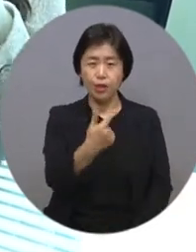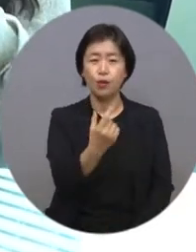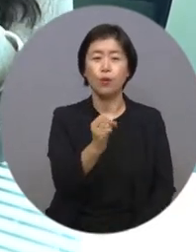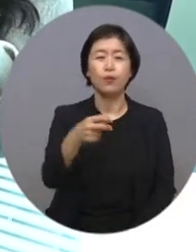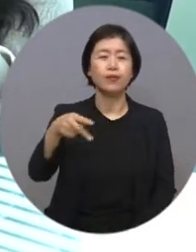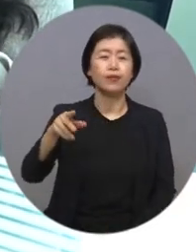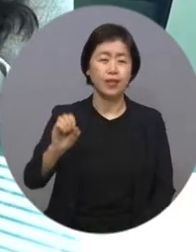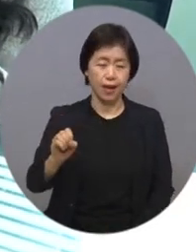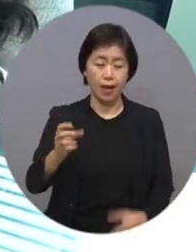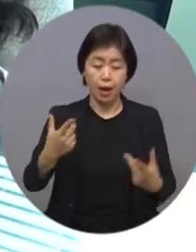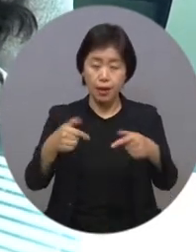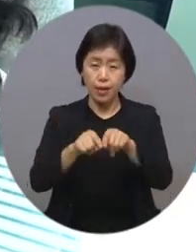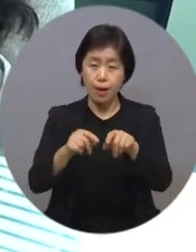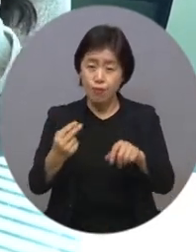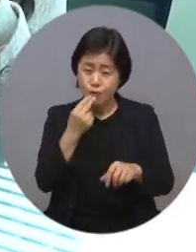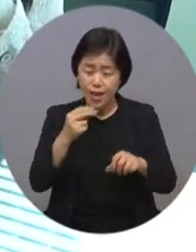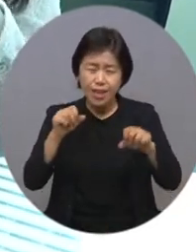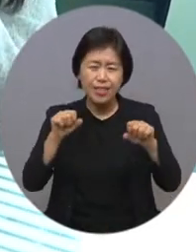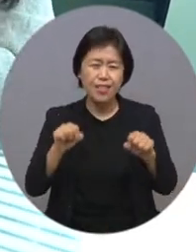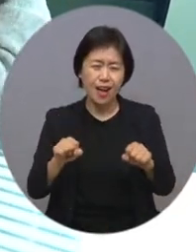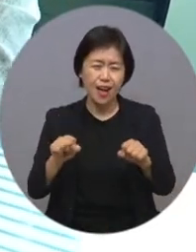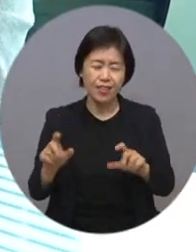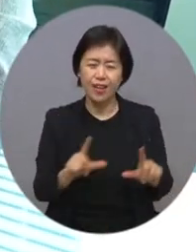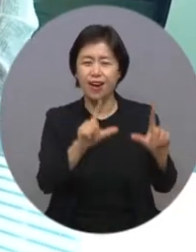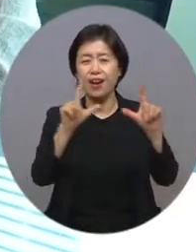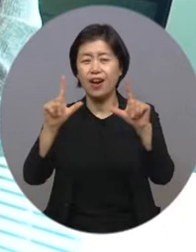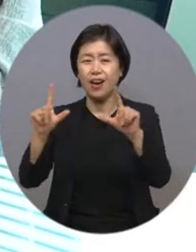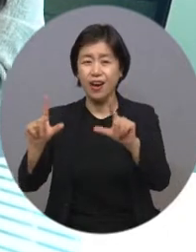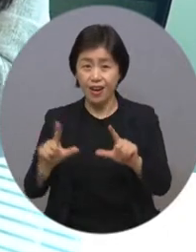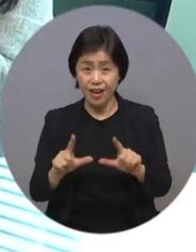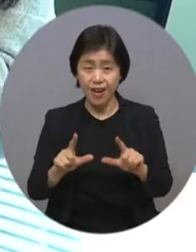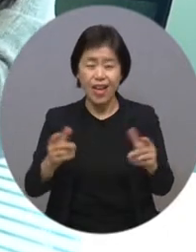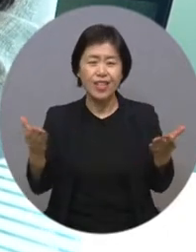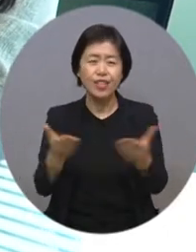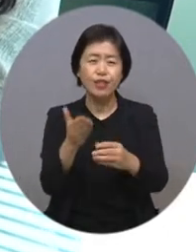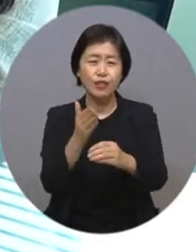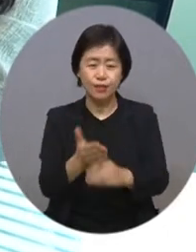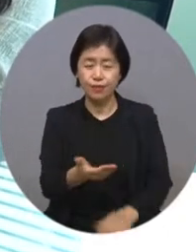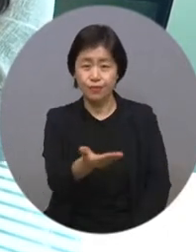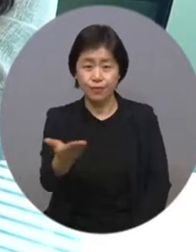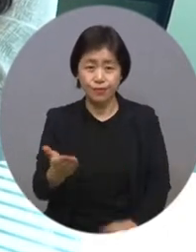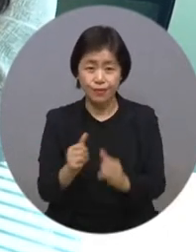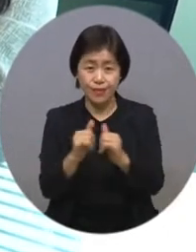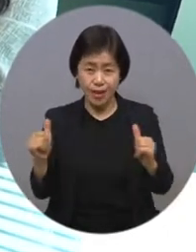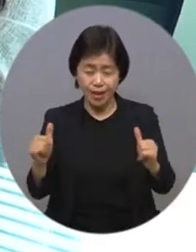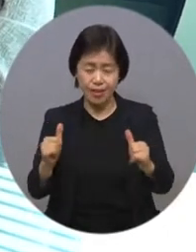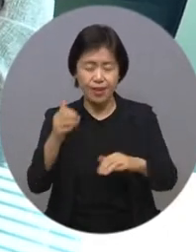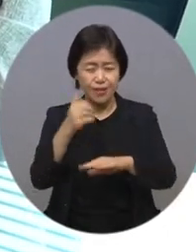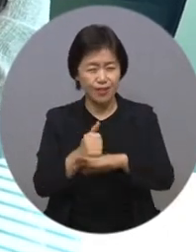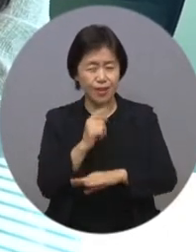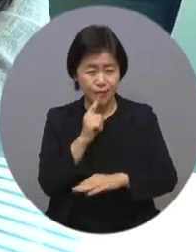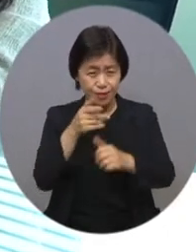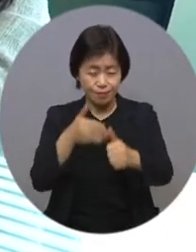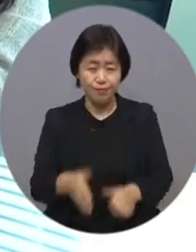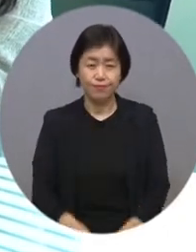지금 열심히 일하고 계시더라고요. 예. 저희 사원분들에게 마지막으로 인사 한번 부탁드릴게요.